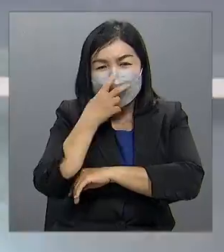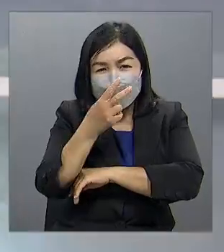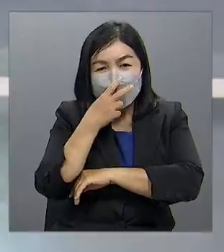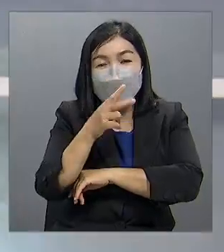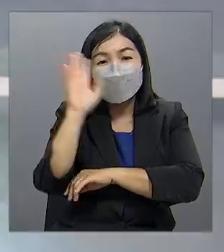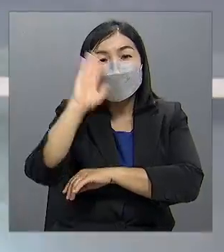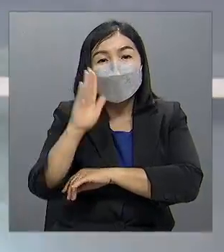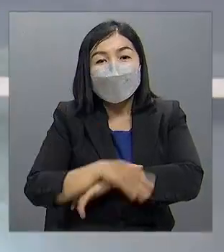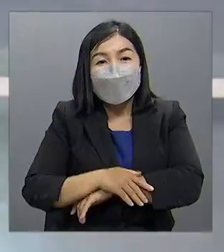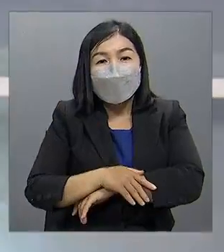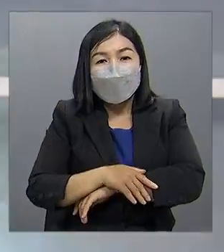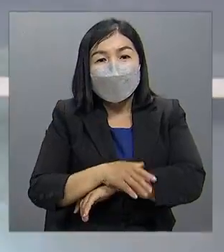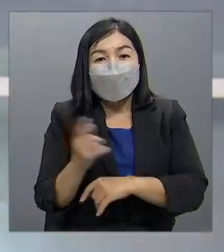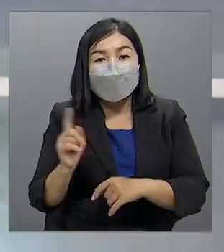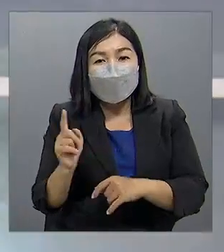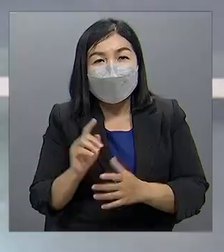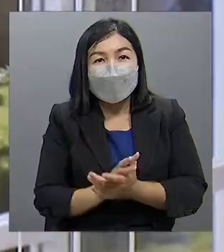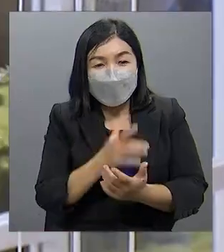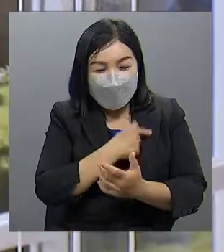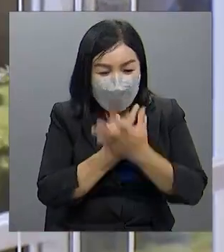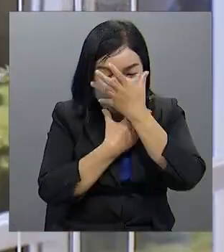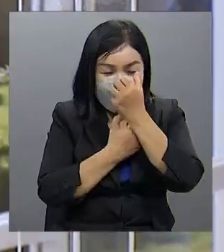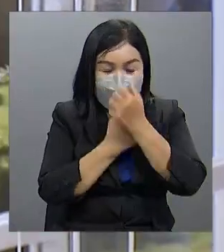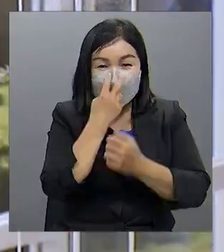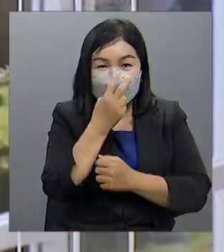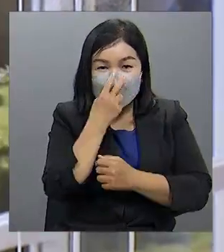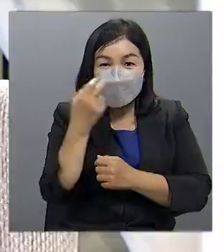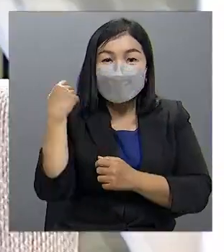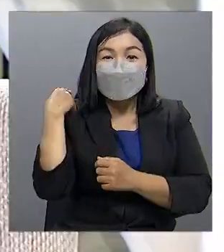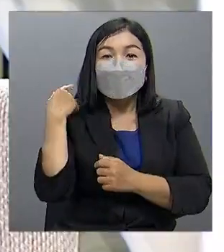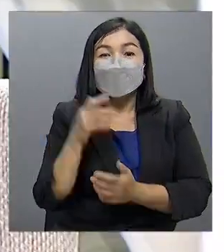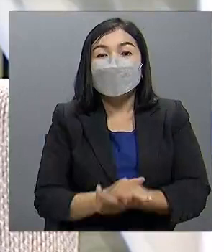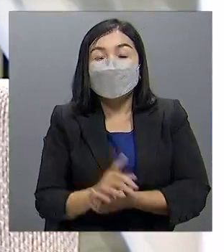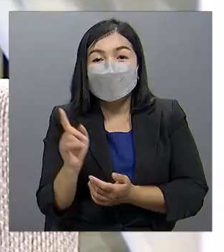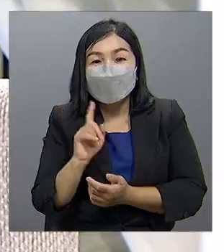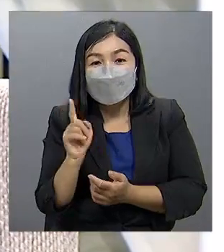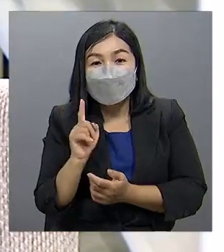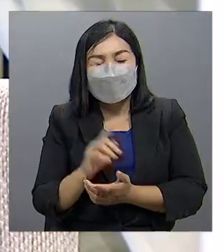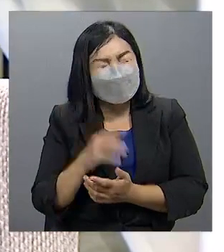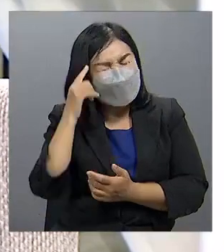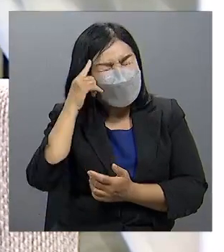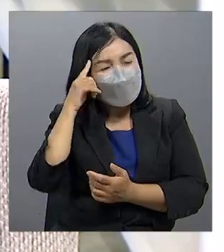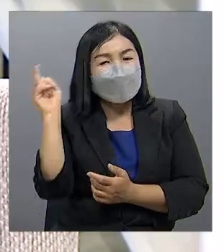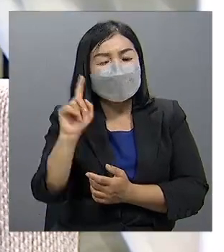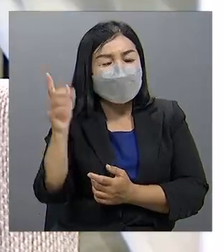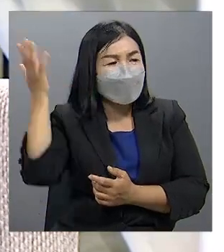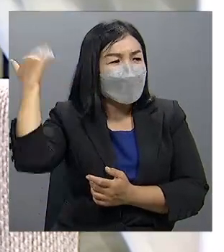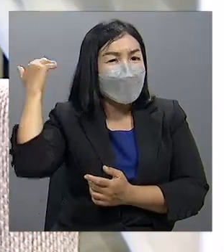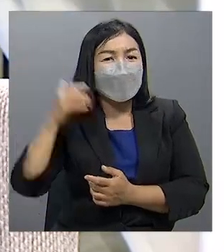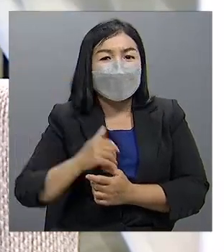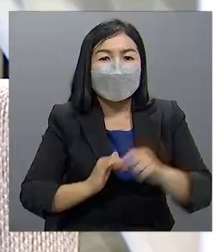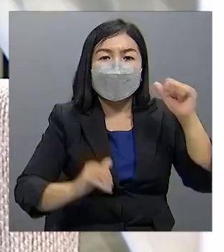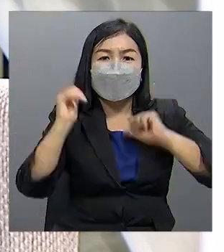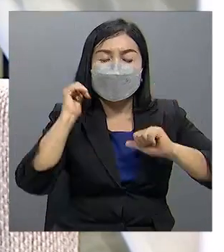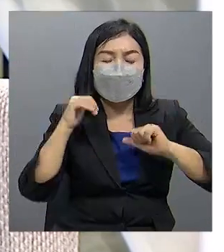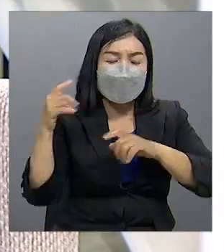ชุบโครนเหรอ FC ตัวจริงจริงคุณมุกวานิราบอกว่าคิดถึงเทปสงกรานต์จังที่บรรดาเหล่าพิธีกร ที่เ ที ่ย วใช่ค่ะพูด